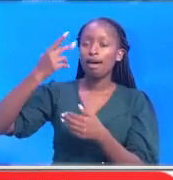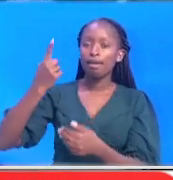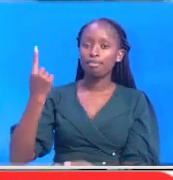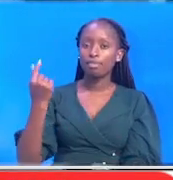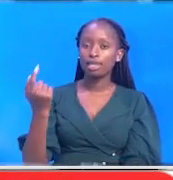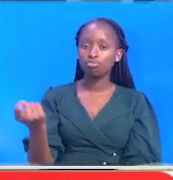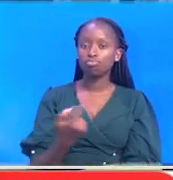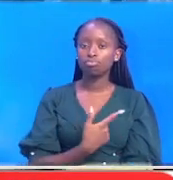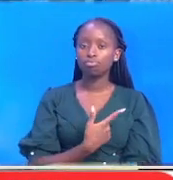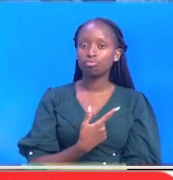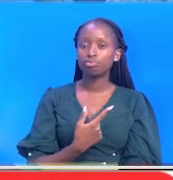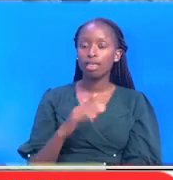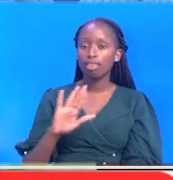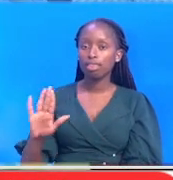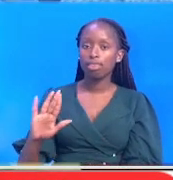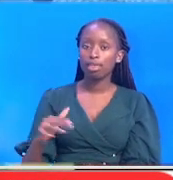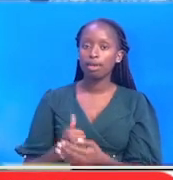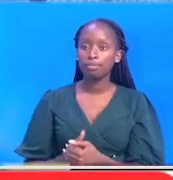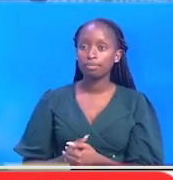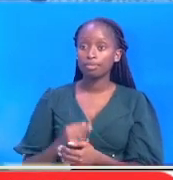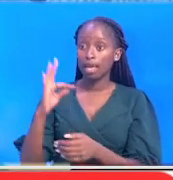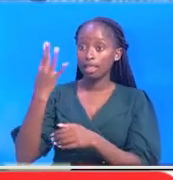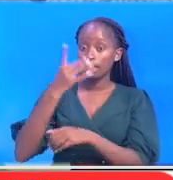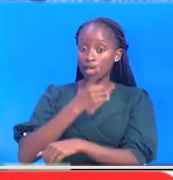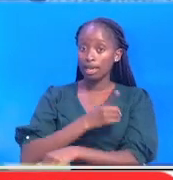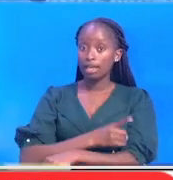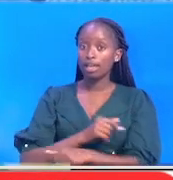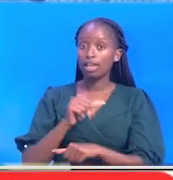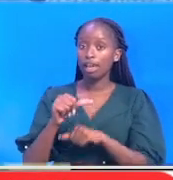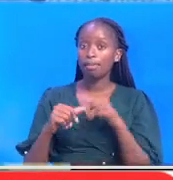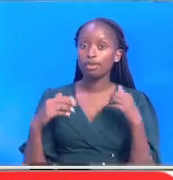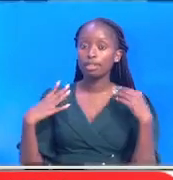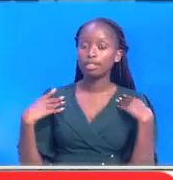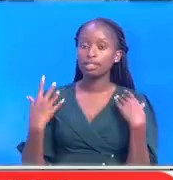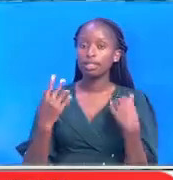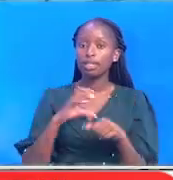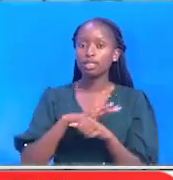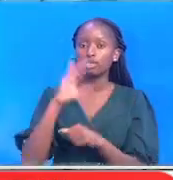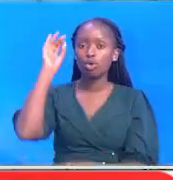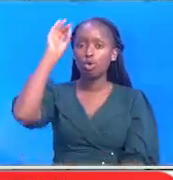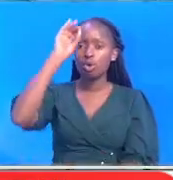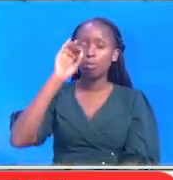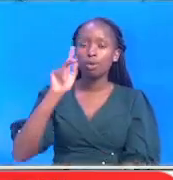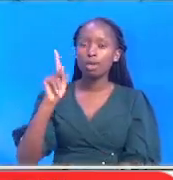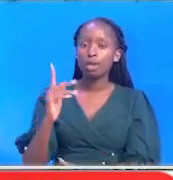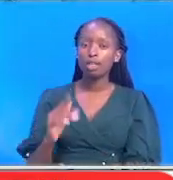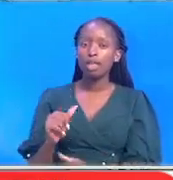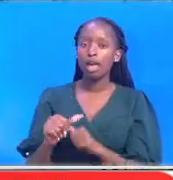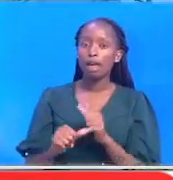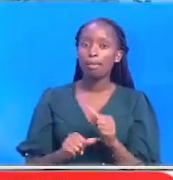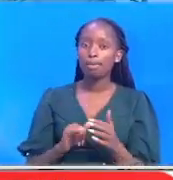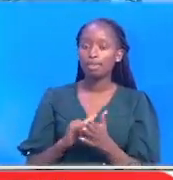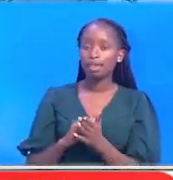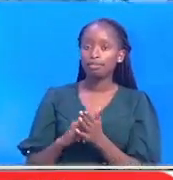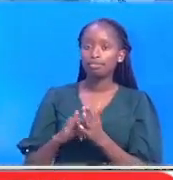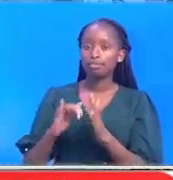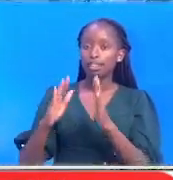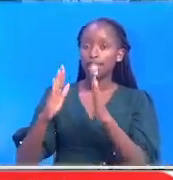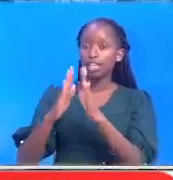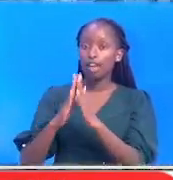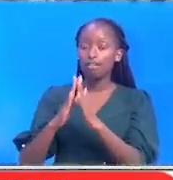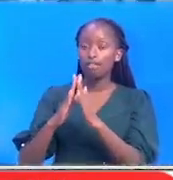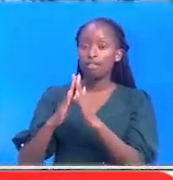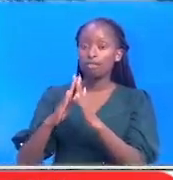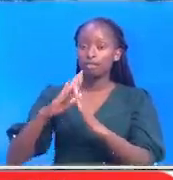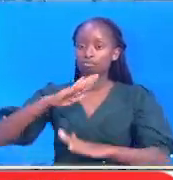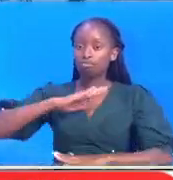Ni siku ya tatu ya zoezi la kupata maoni ya Wakenya kuhusu mpango wa nyumba za bei nafuu linaloongozwa